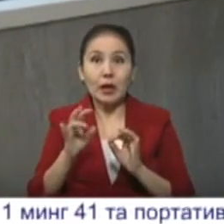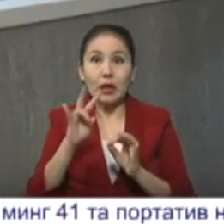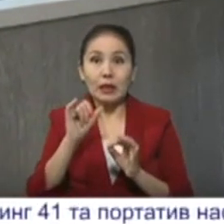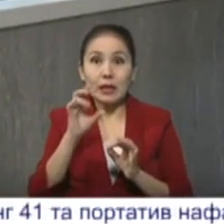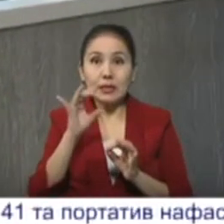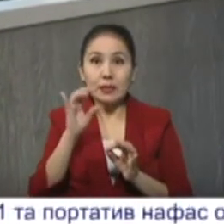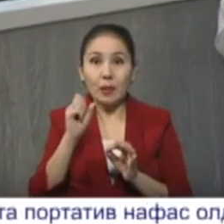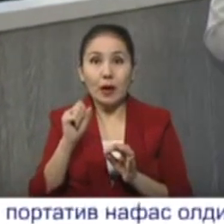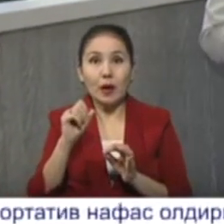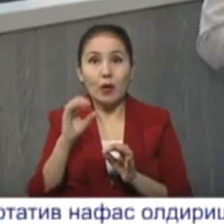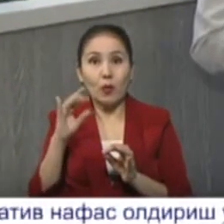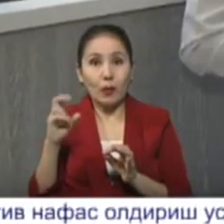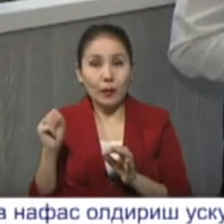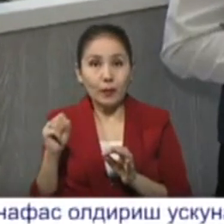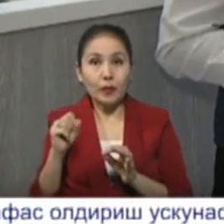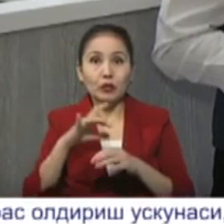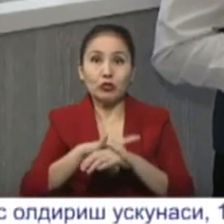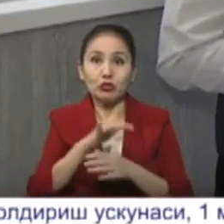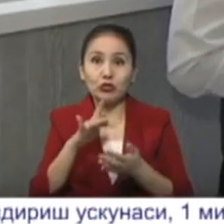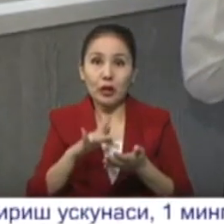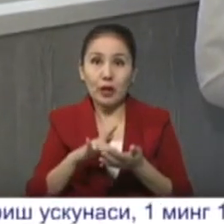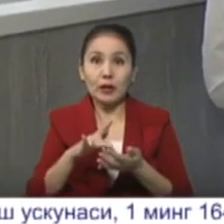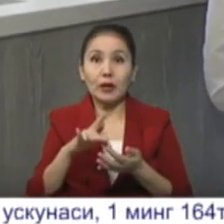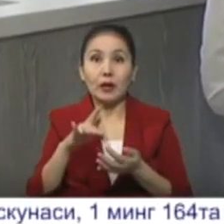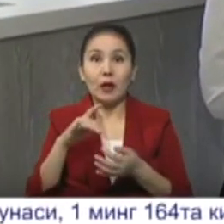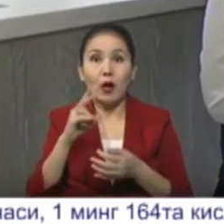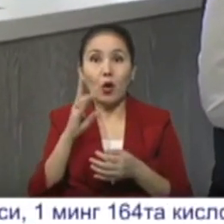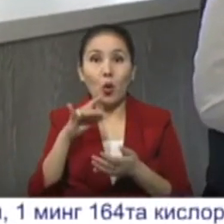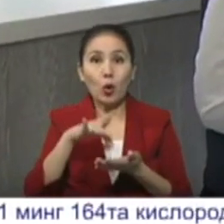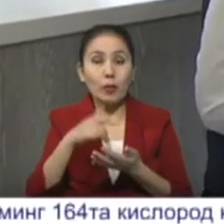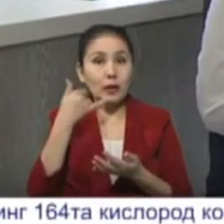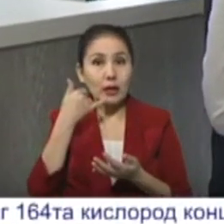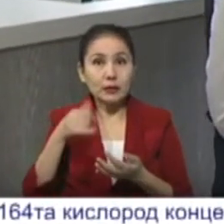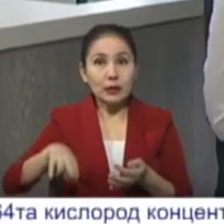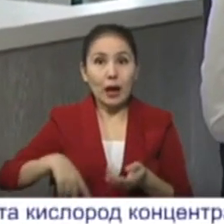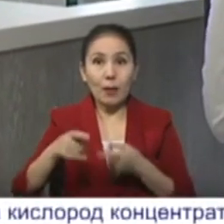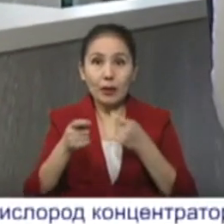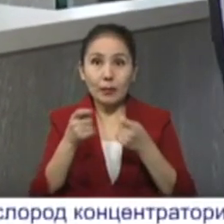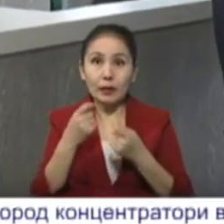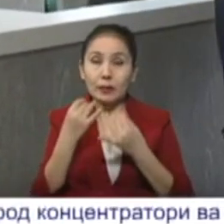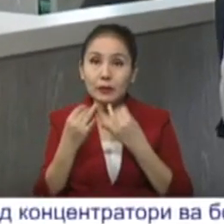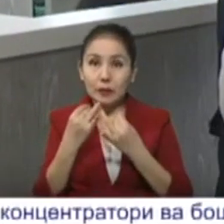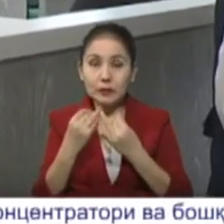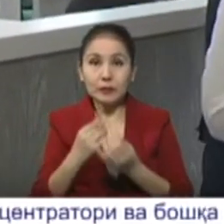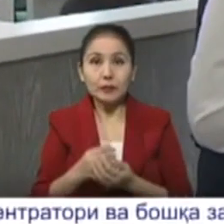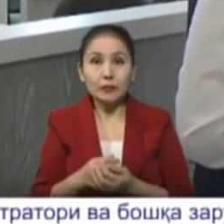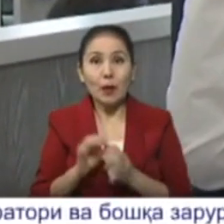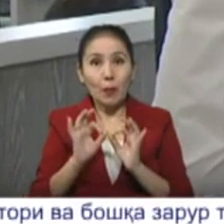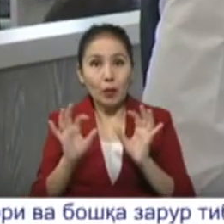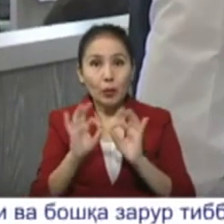Насиба Махмудова Тошкент шаҳар тест тибби ёрдам станциясы колл маркази раҳбарига юзланамиз. Насиба опа, маълумотларни тақдим